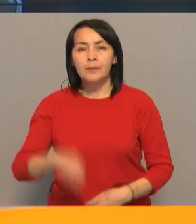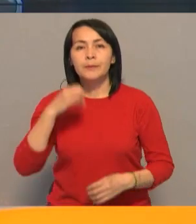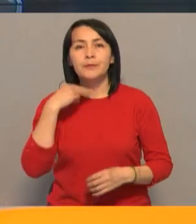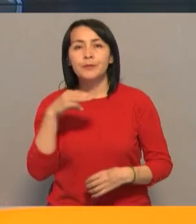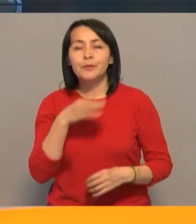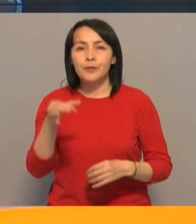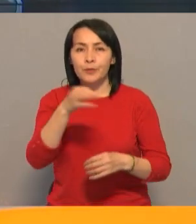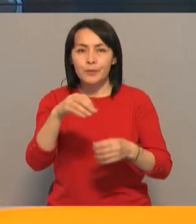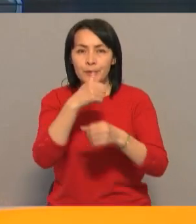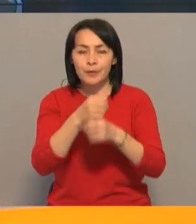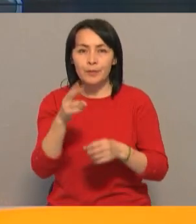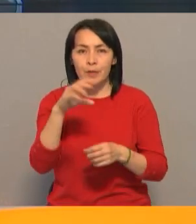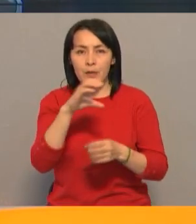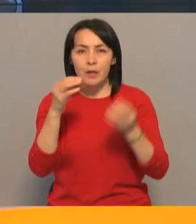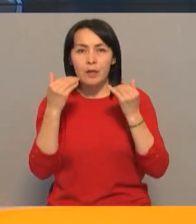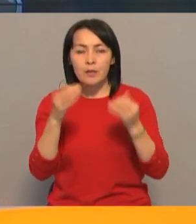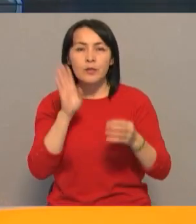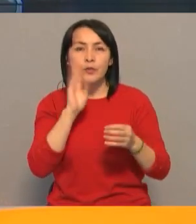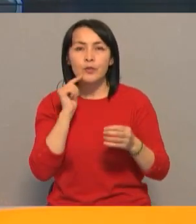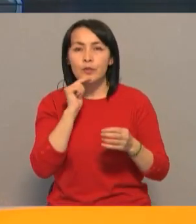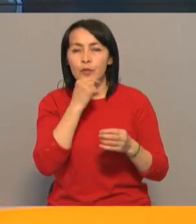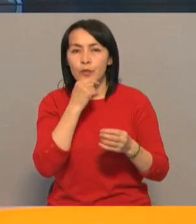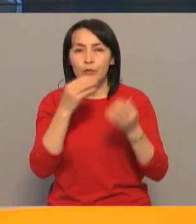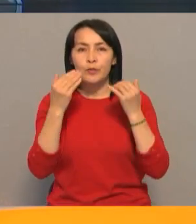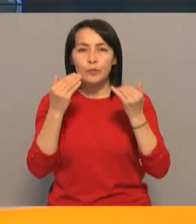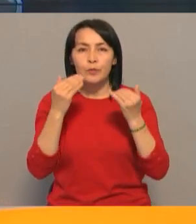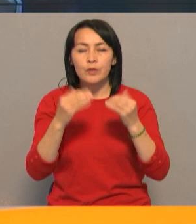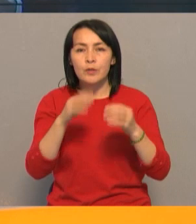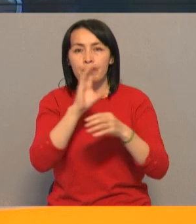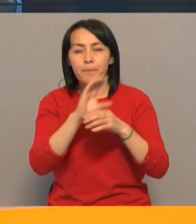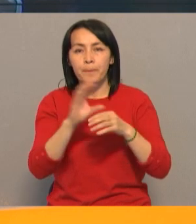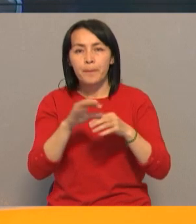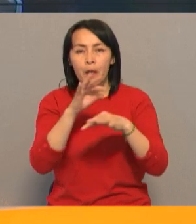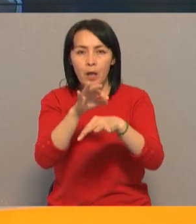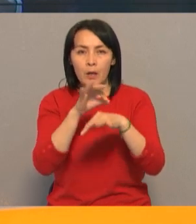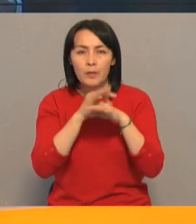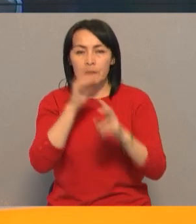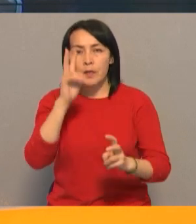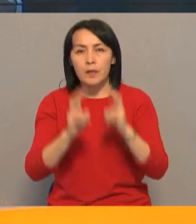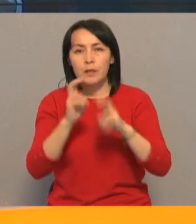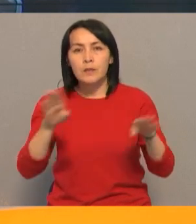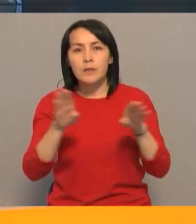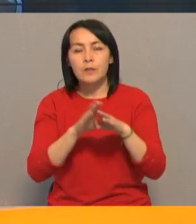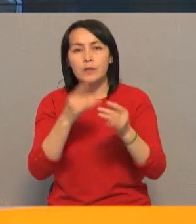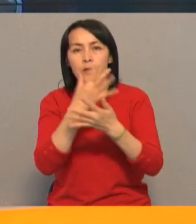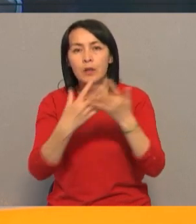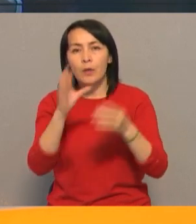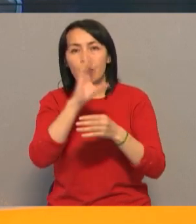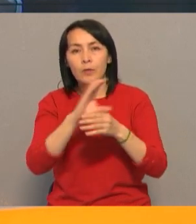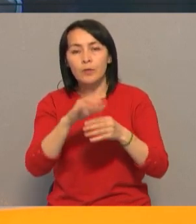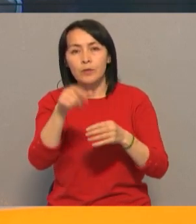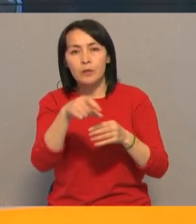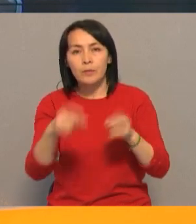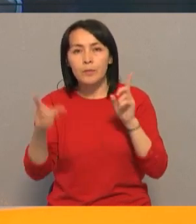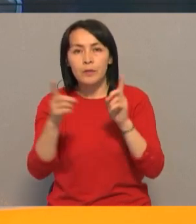Түркістан облысының әкімі Дархан Сатыбалды су үнемдеу технологияларын өндіруші, жеткізуші кәсіпорындар мен тауар өндірушілермен